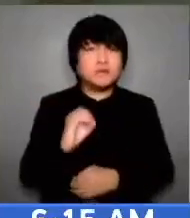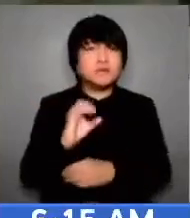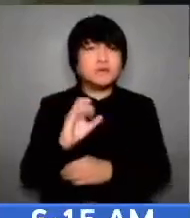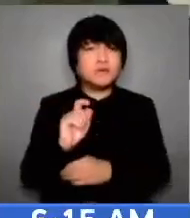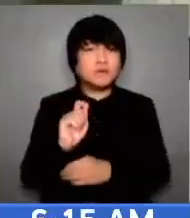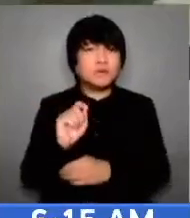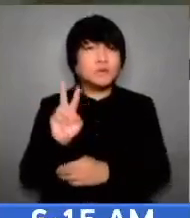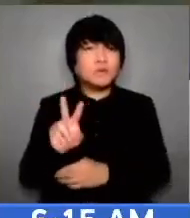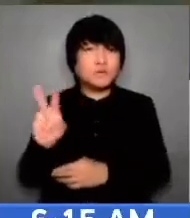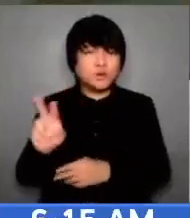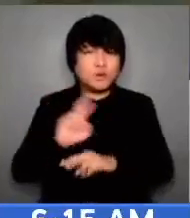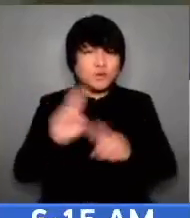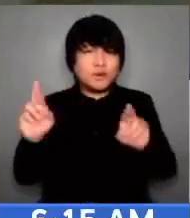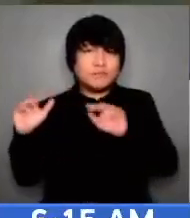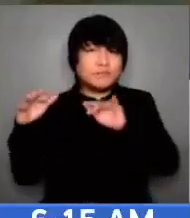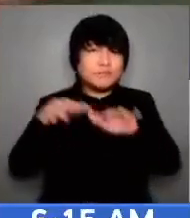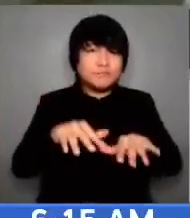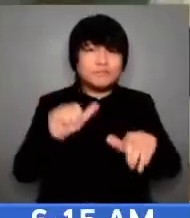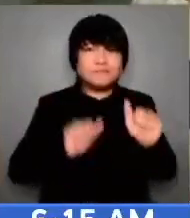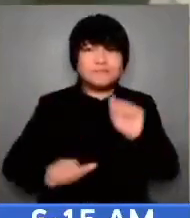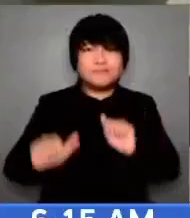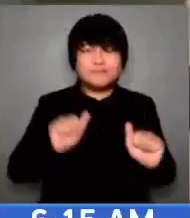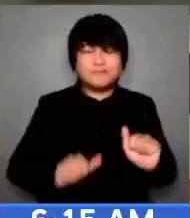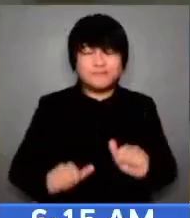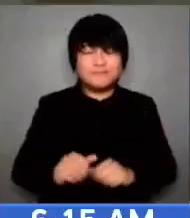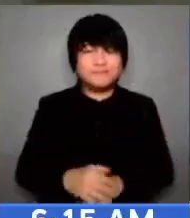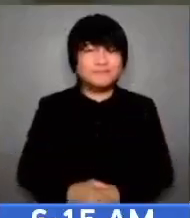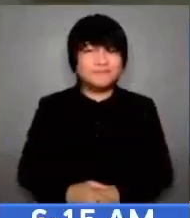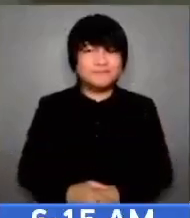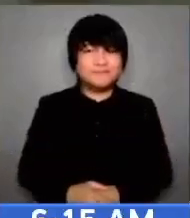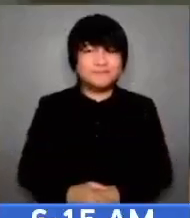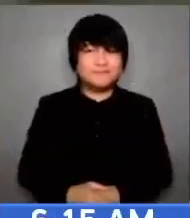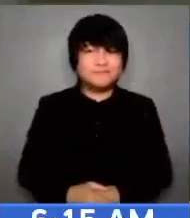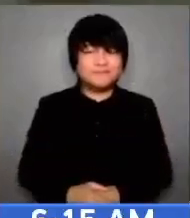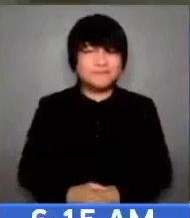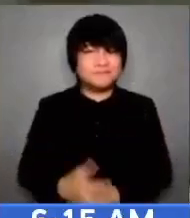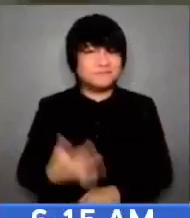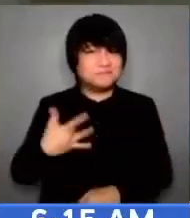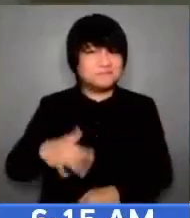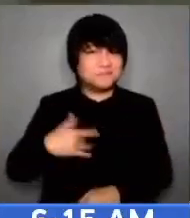Abangan niyo yan, mga kapuso! Mga outfits! Yes. Excited na kami!